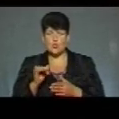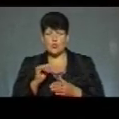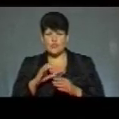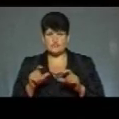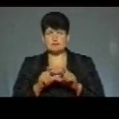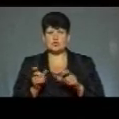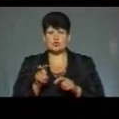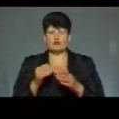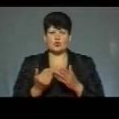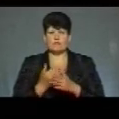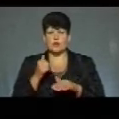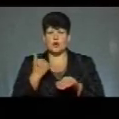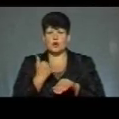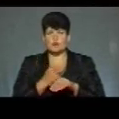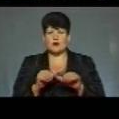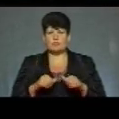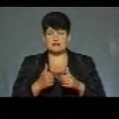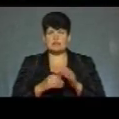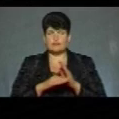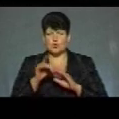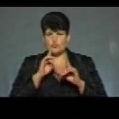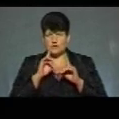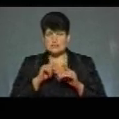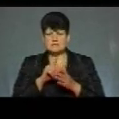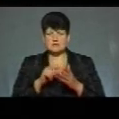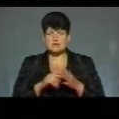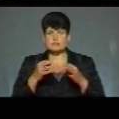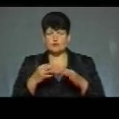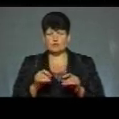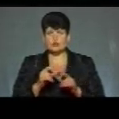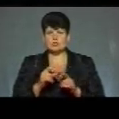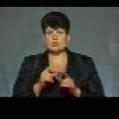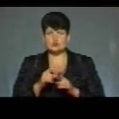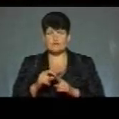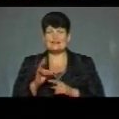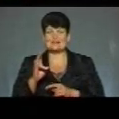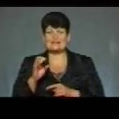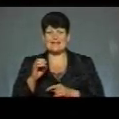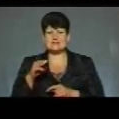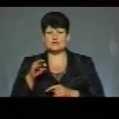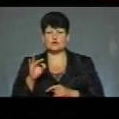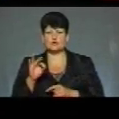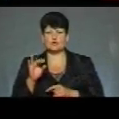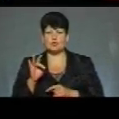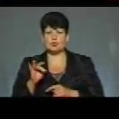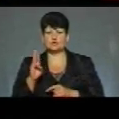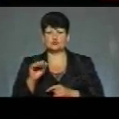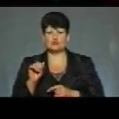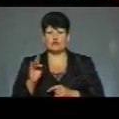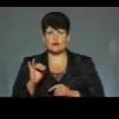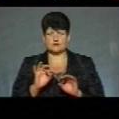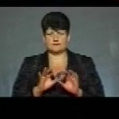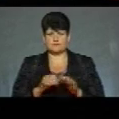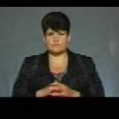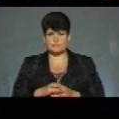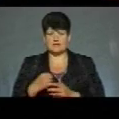прийшов новий голова комітету Верховної Ради з питань свободи слова Нестор Шуфрич. Ситуацію з обшуком прокоментував так.